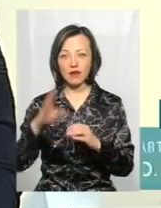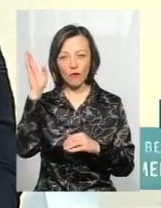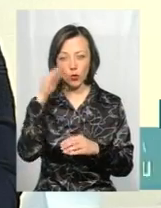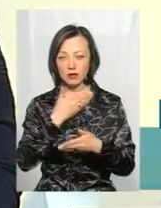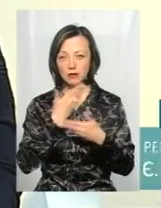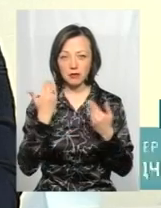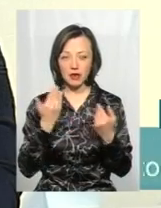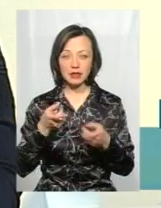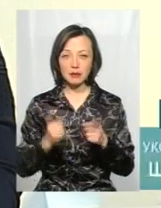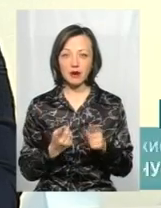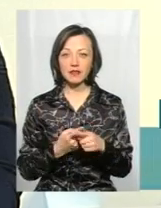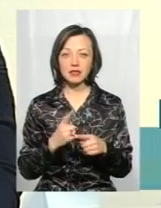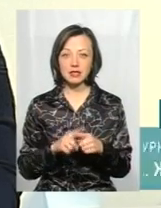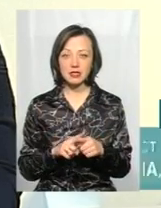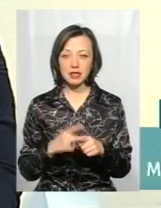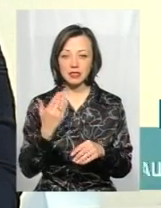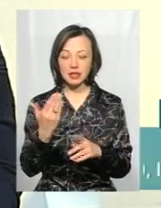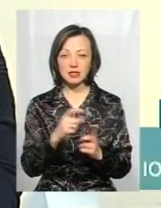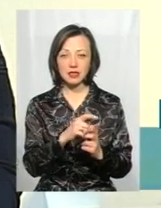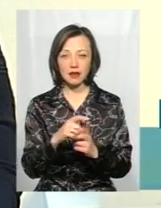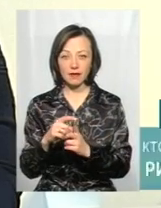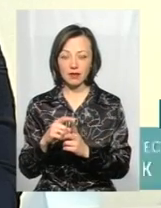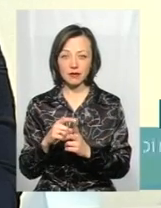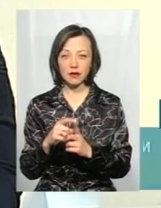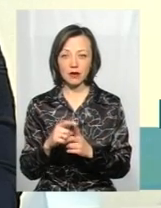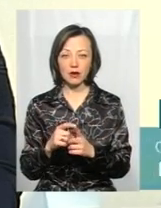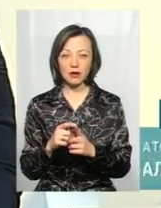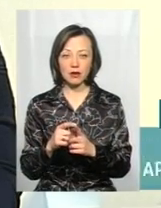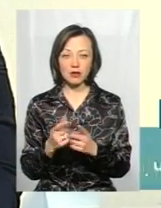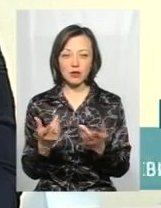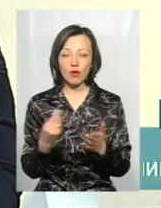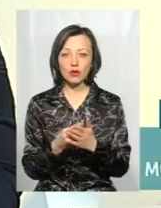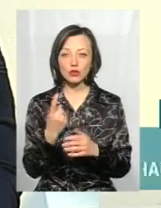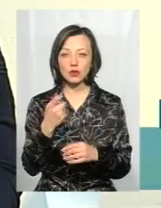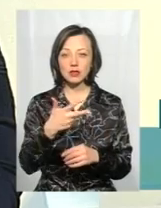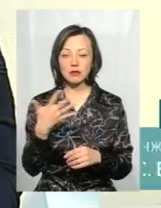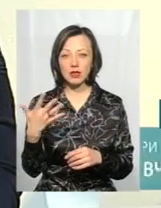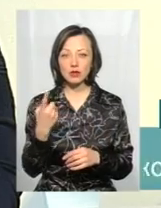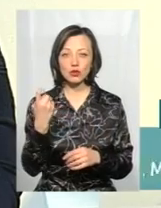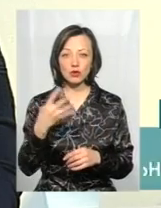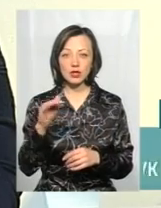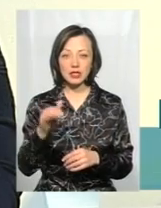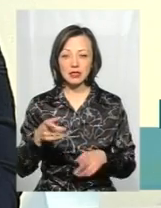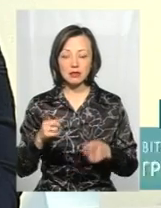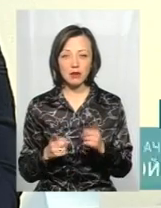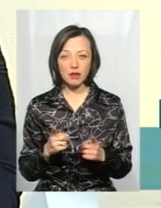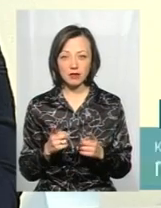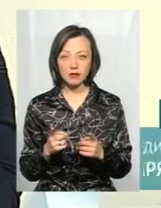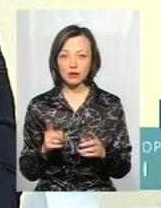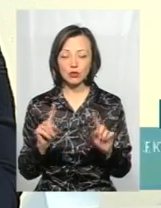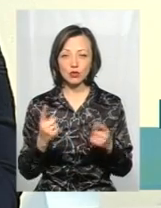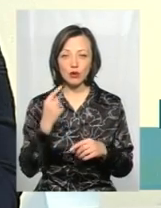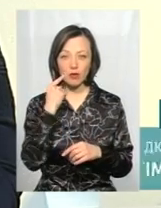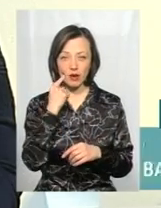Тобто, і насправді це з їх слів коштує лише там 135-140 тисяч. І насправді, ну,